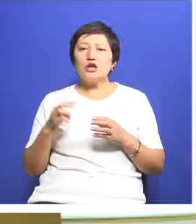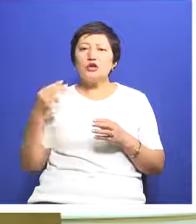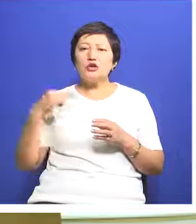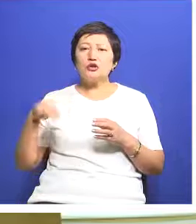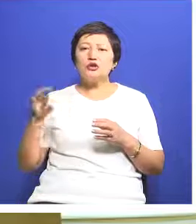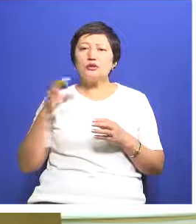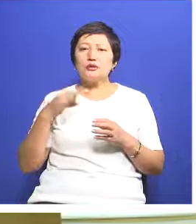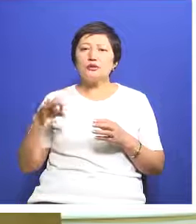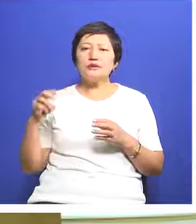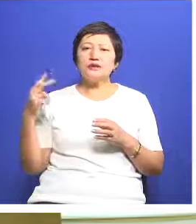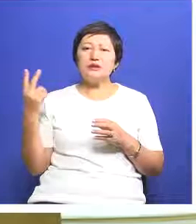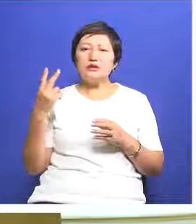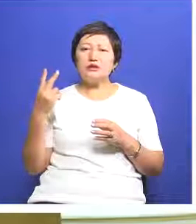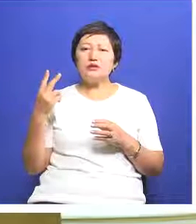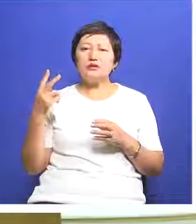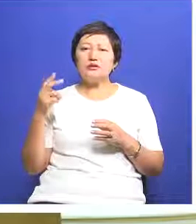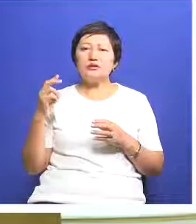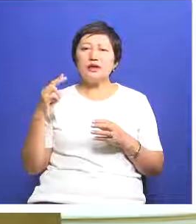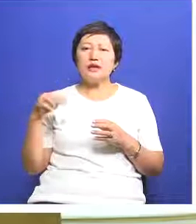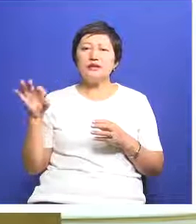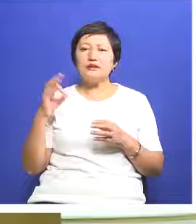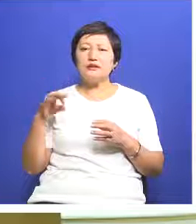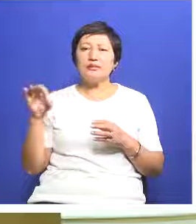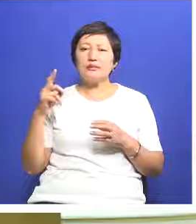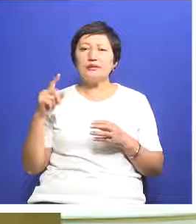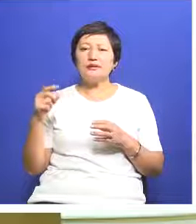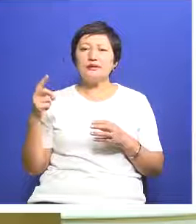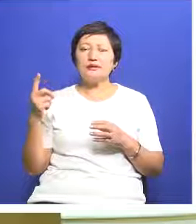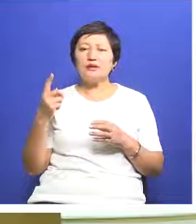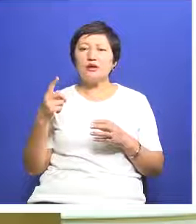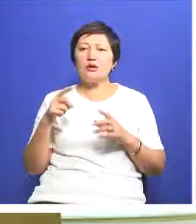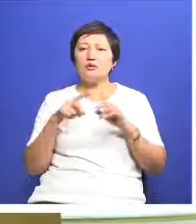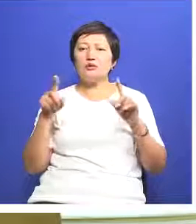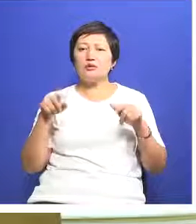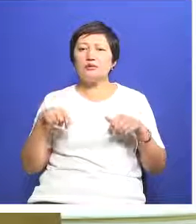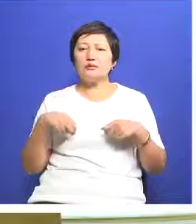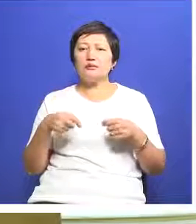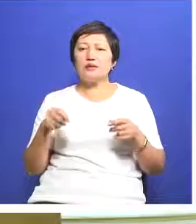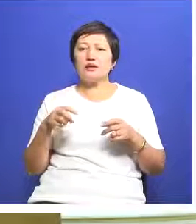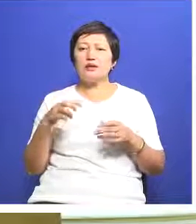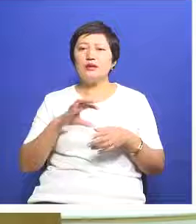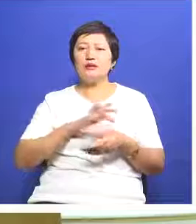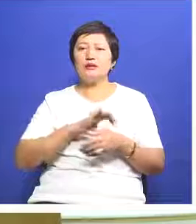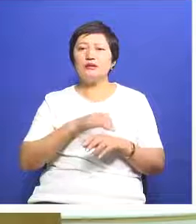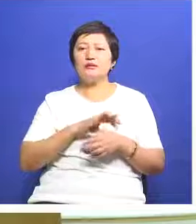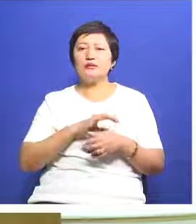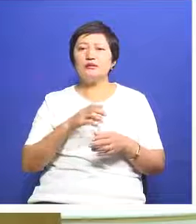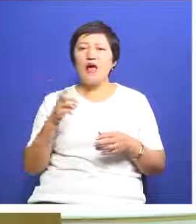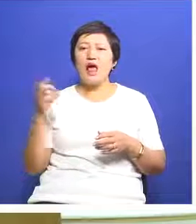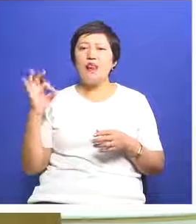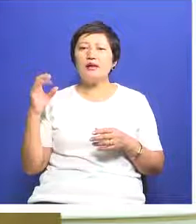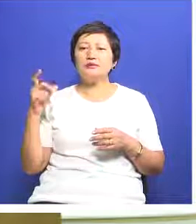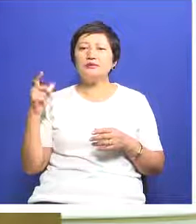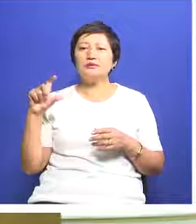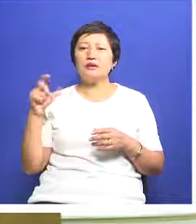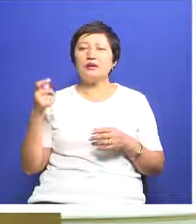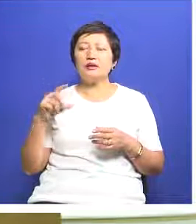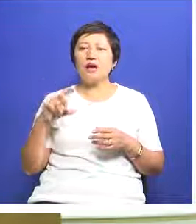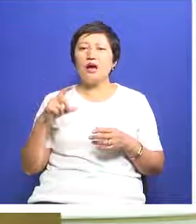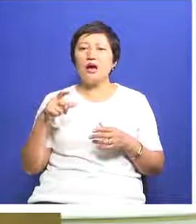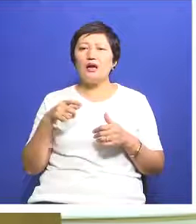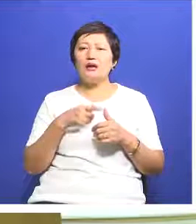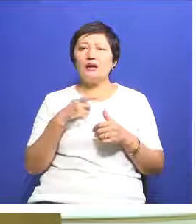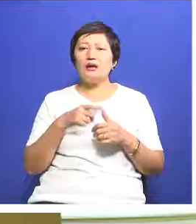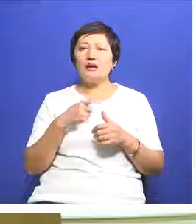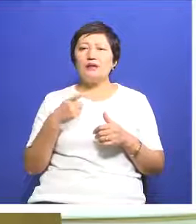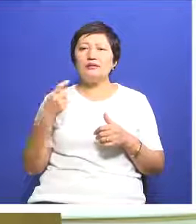Түркістан барысында екінші орын алды Қазақстан барысында жолдама алды Ташкент қаласында өткен әлем чемпионатында әлем чемпионы